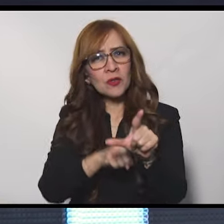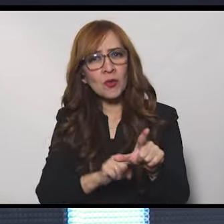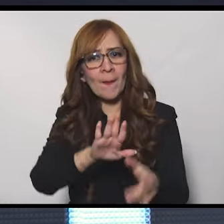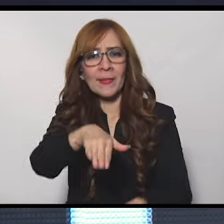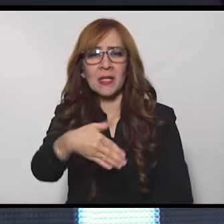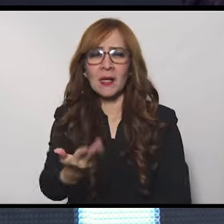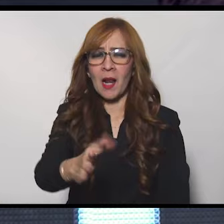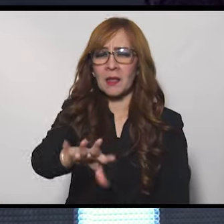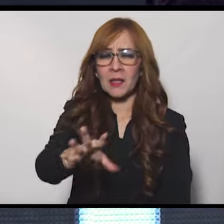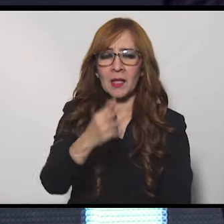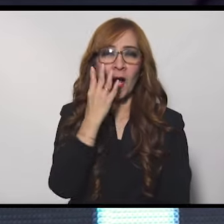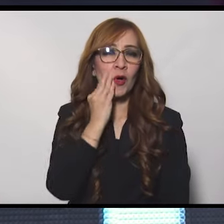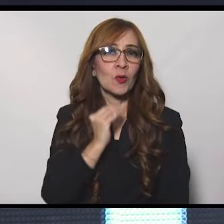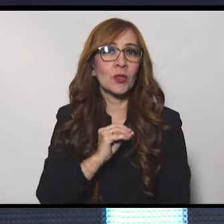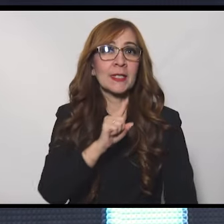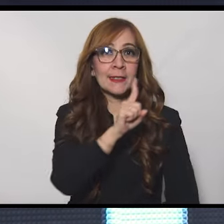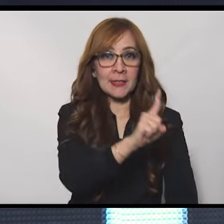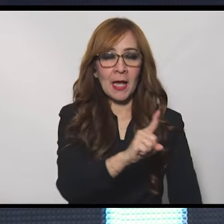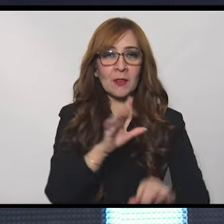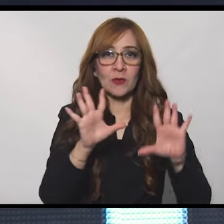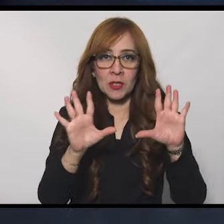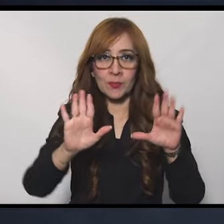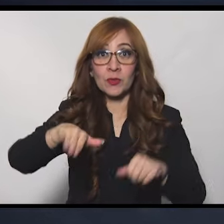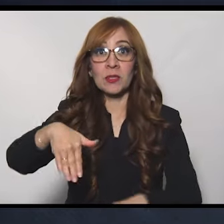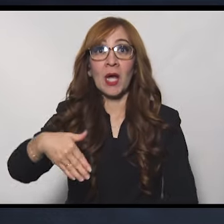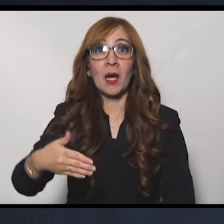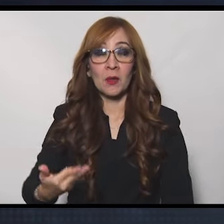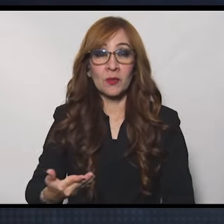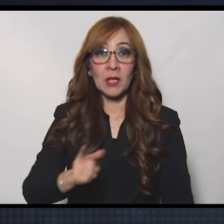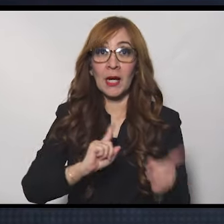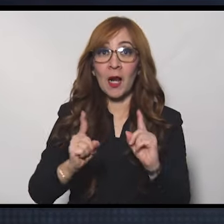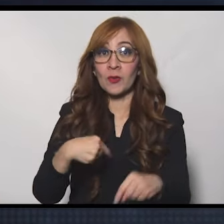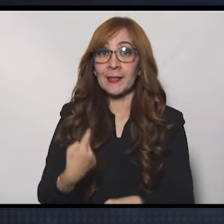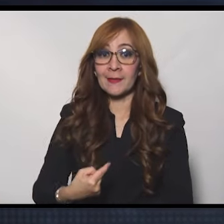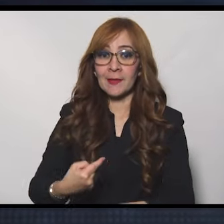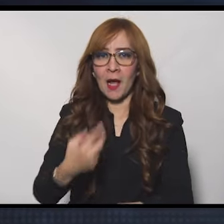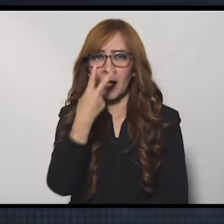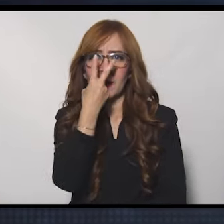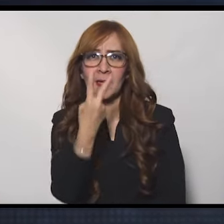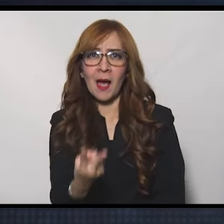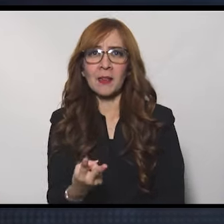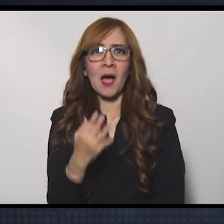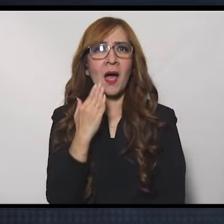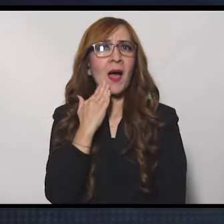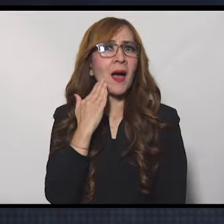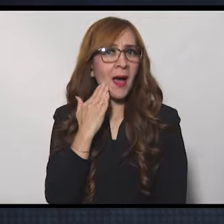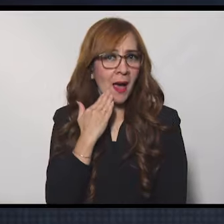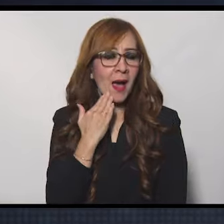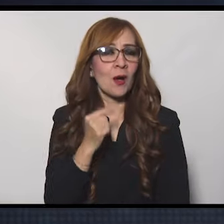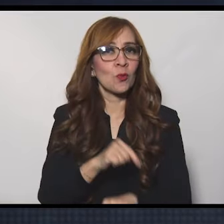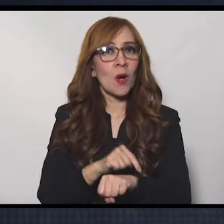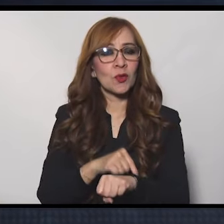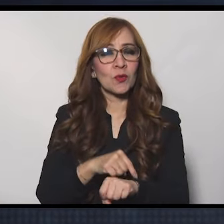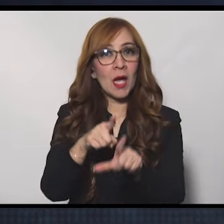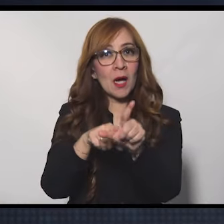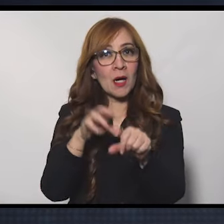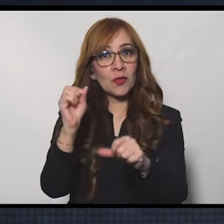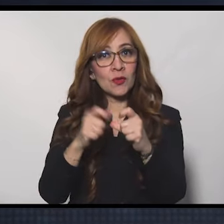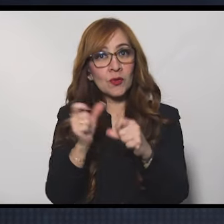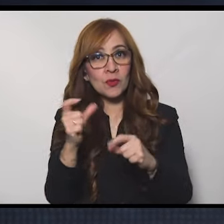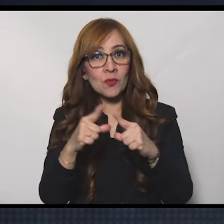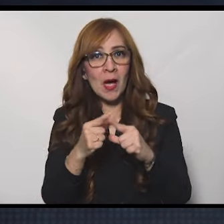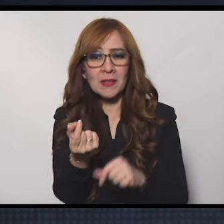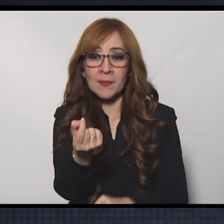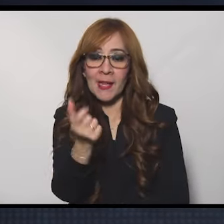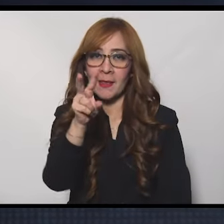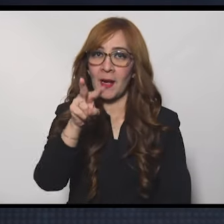di umur 110. Jadi kalau kita perhatikan ya, ternyata waktunya Yosua itu tinggal sebentar lagi